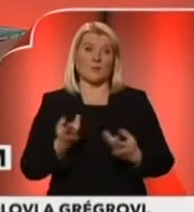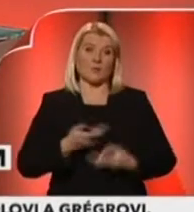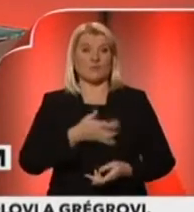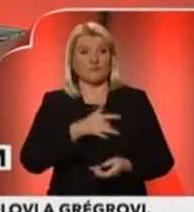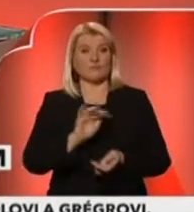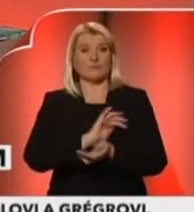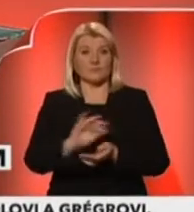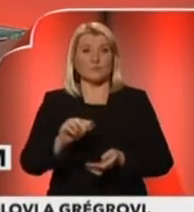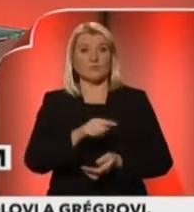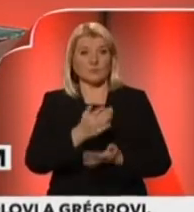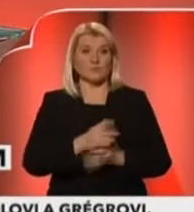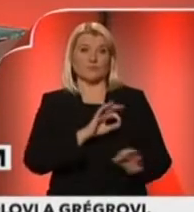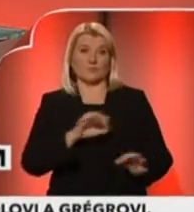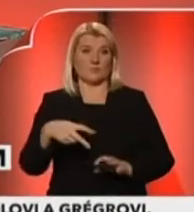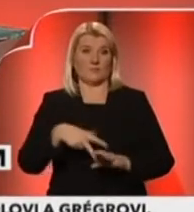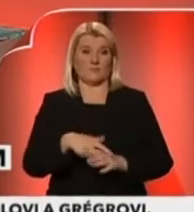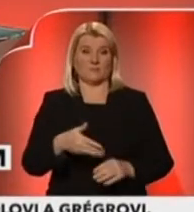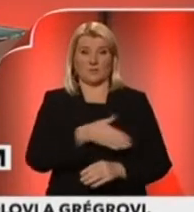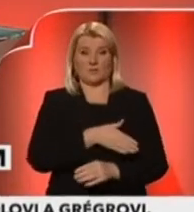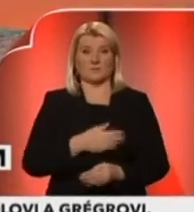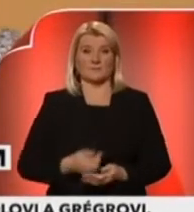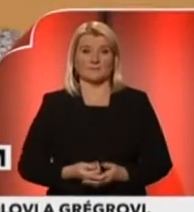ústupek, na který jste byli připraveni?